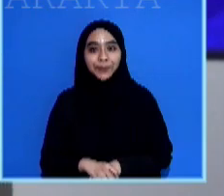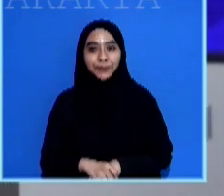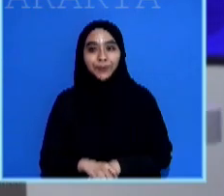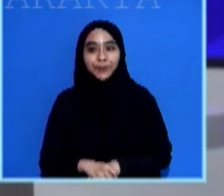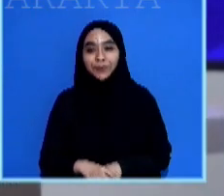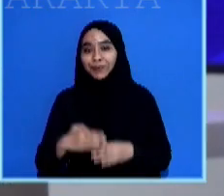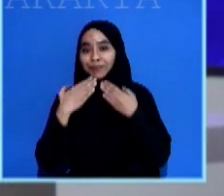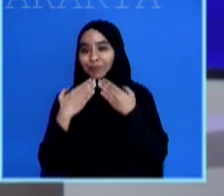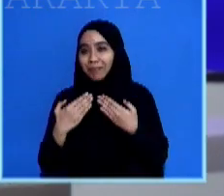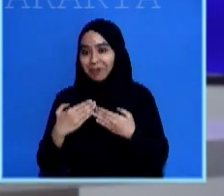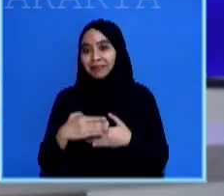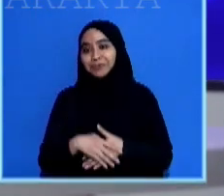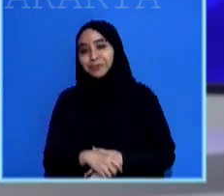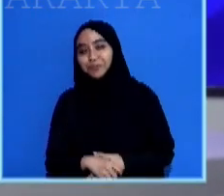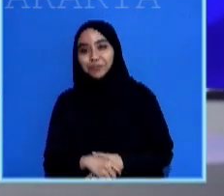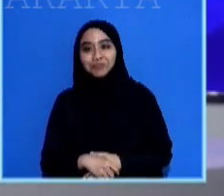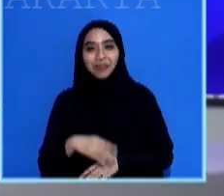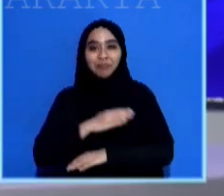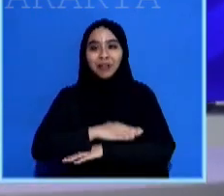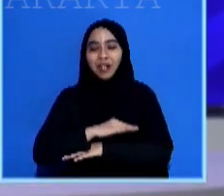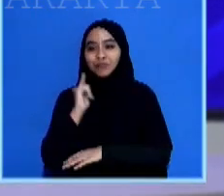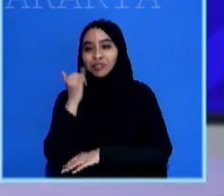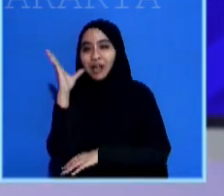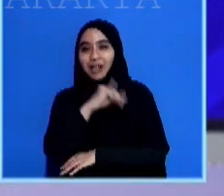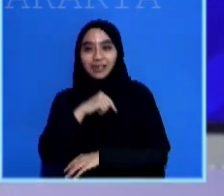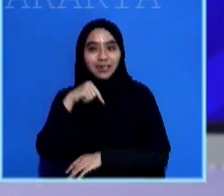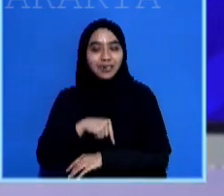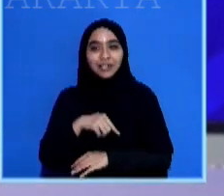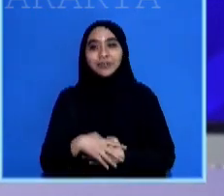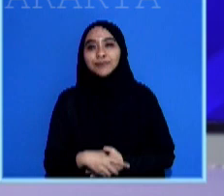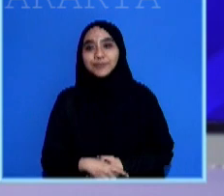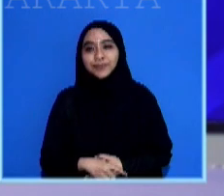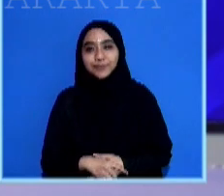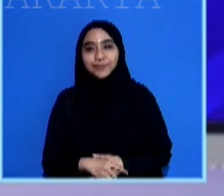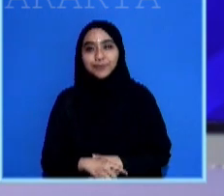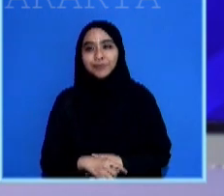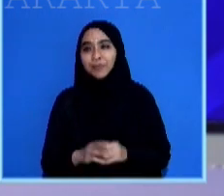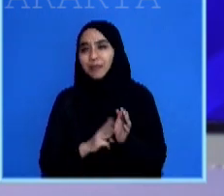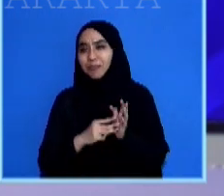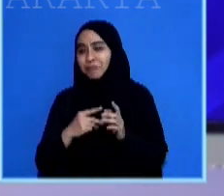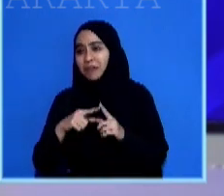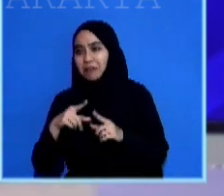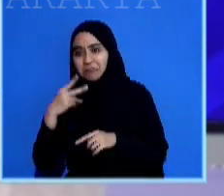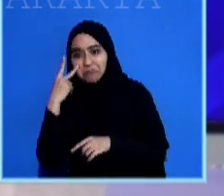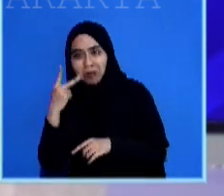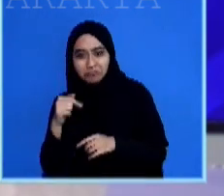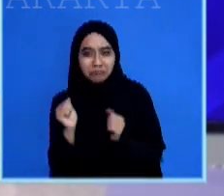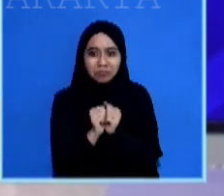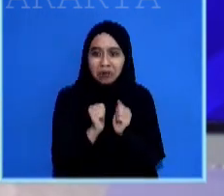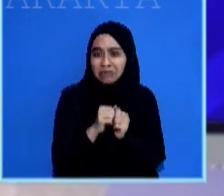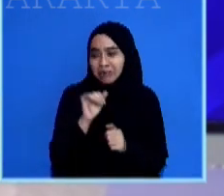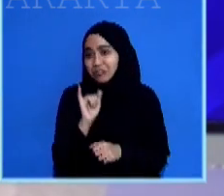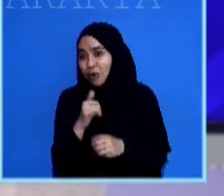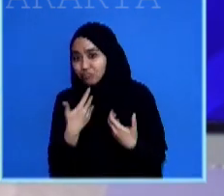Terima kasih Anda masih bersama kami di Jogja hari ini ya saudara dan juga Meta seperti yang kita janjikan sebelumnya bahwasanya di